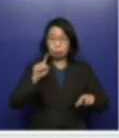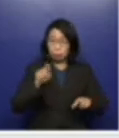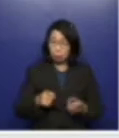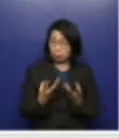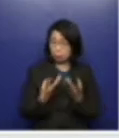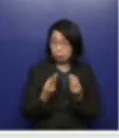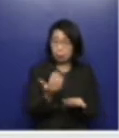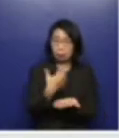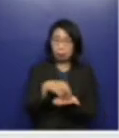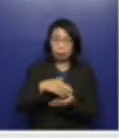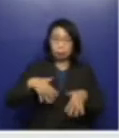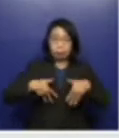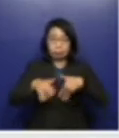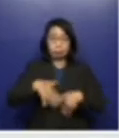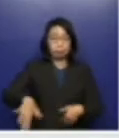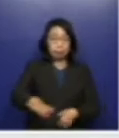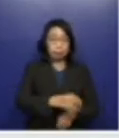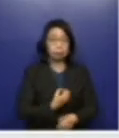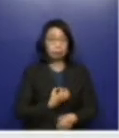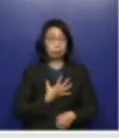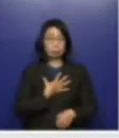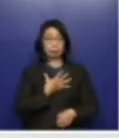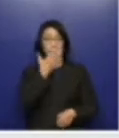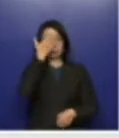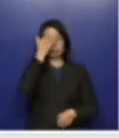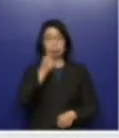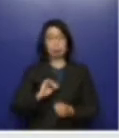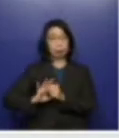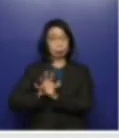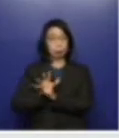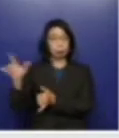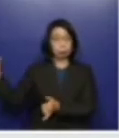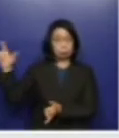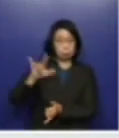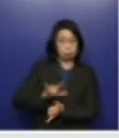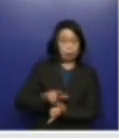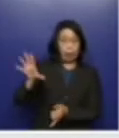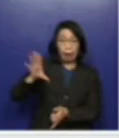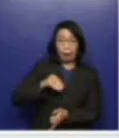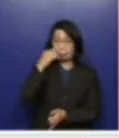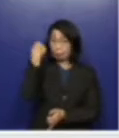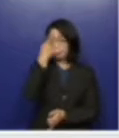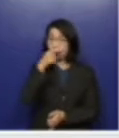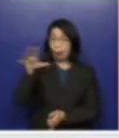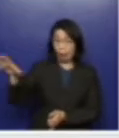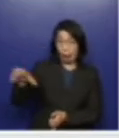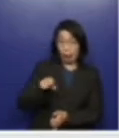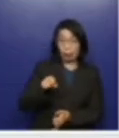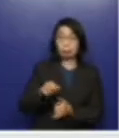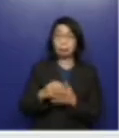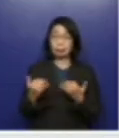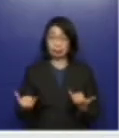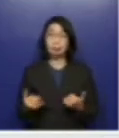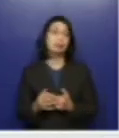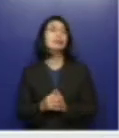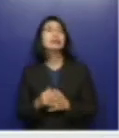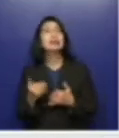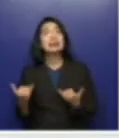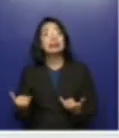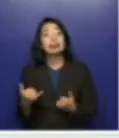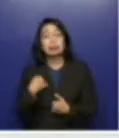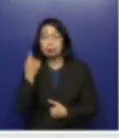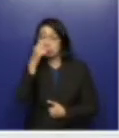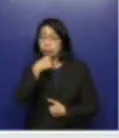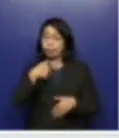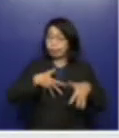ให้พวกเราได้ทราบว่ามันมีการนำเชื้อเข้ามาในประเทศไทยเราและกำลังจะเป็นที่จับตาม